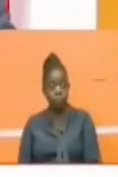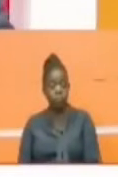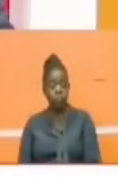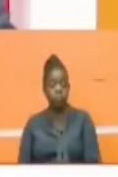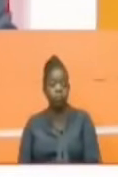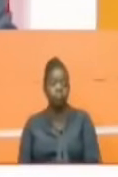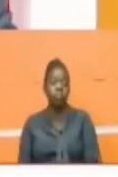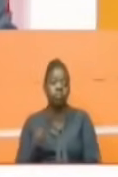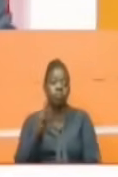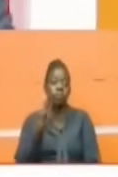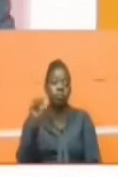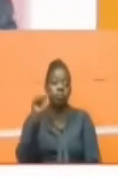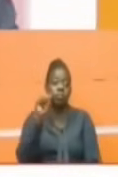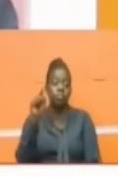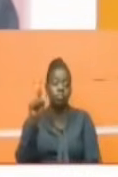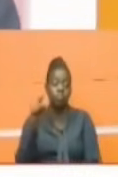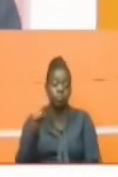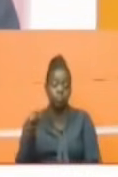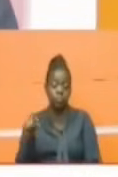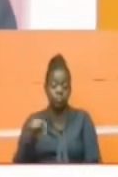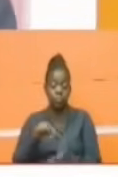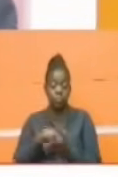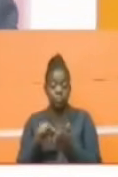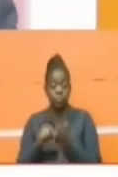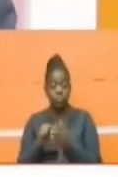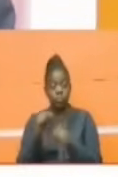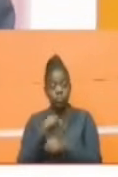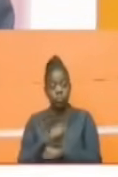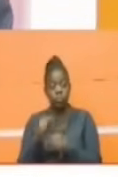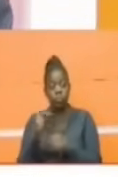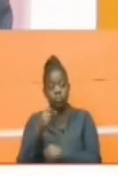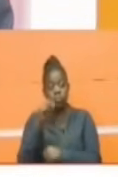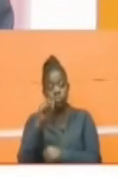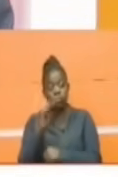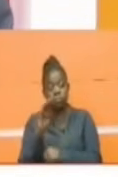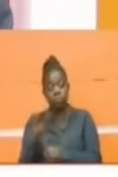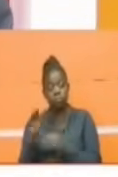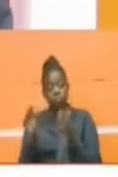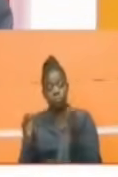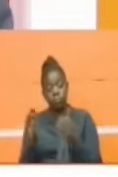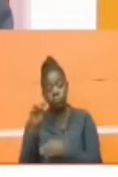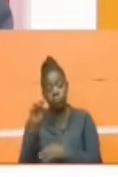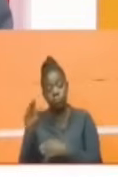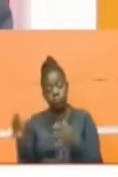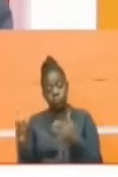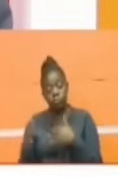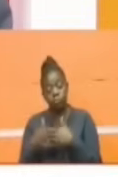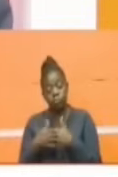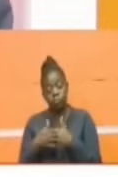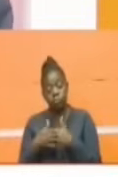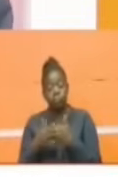Kale abachisozi seeds school mwebale kuteka bana gomba ku map bwegitiyo